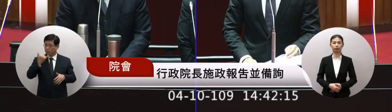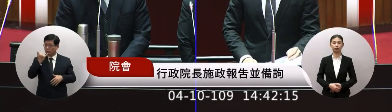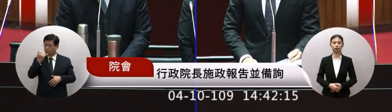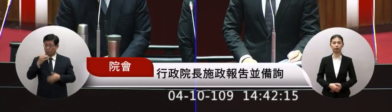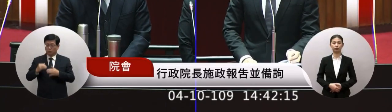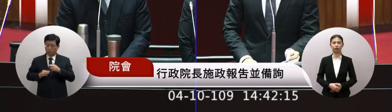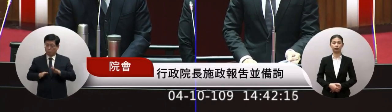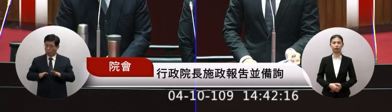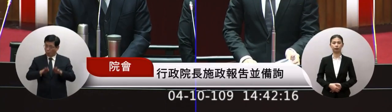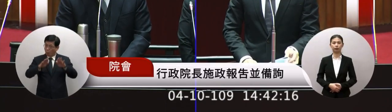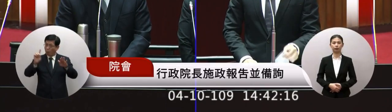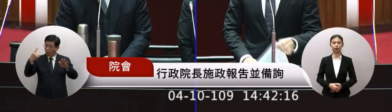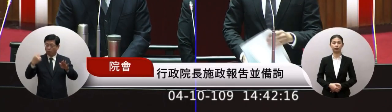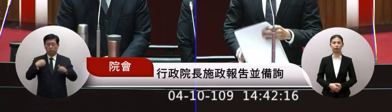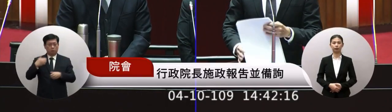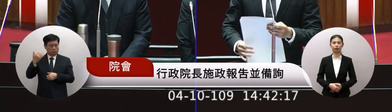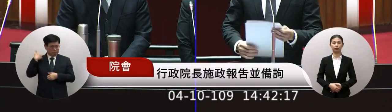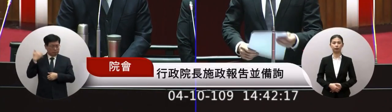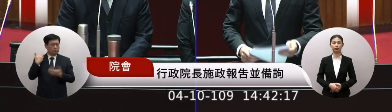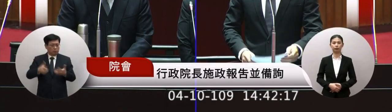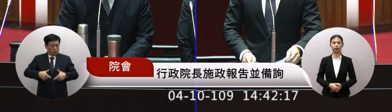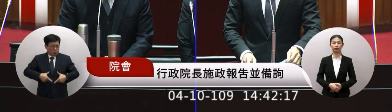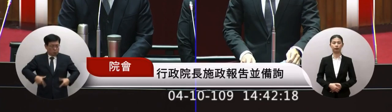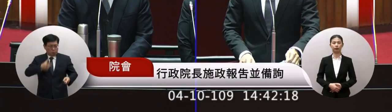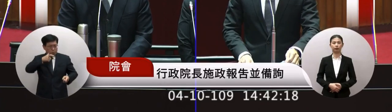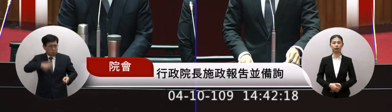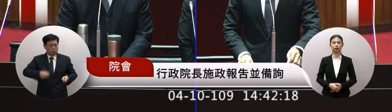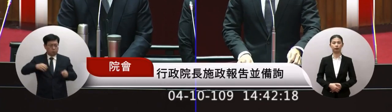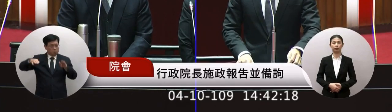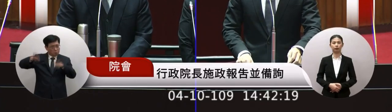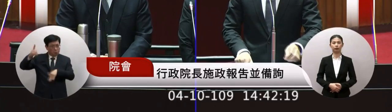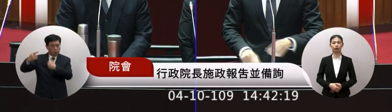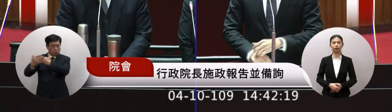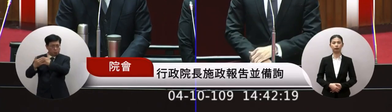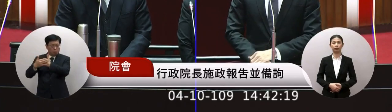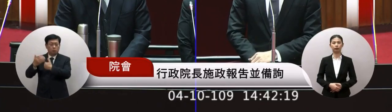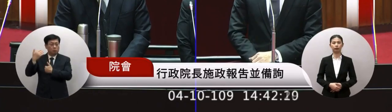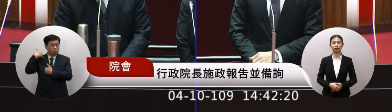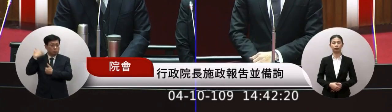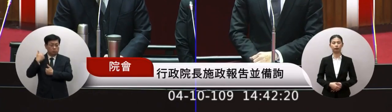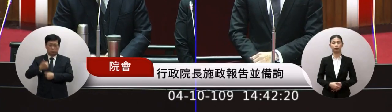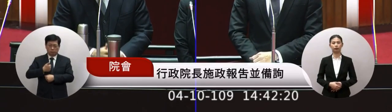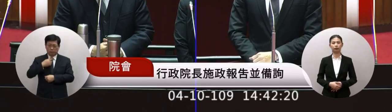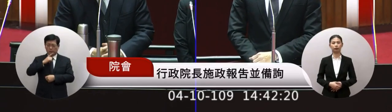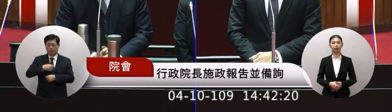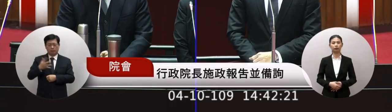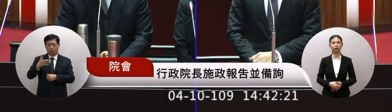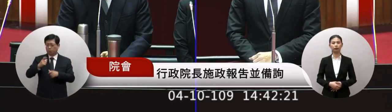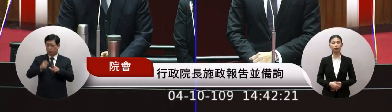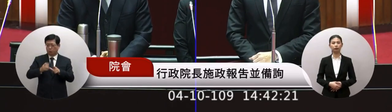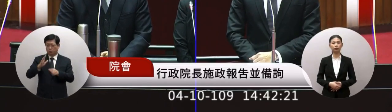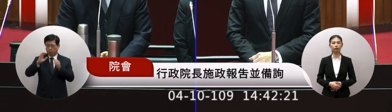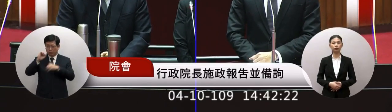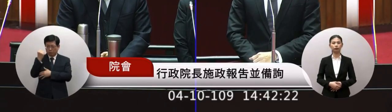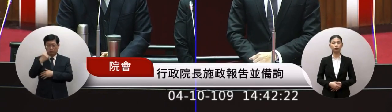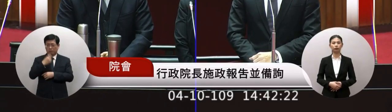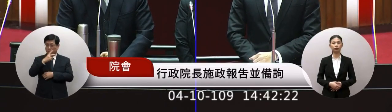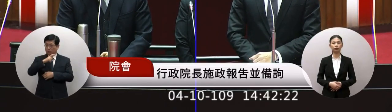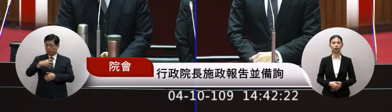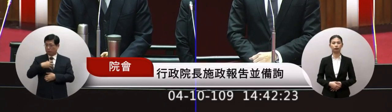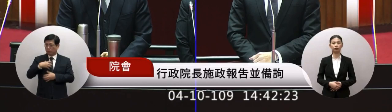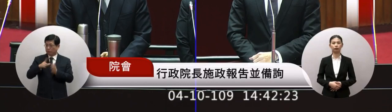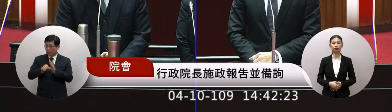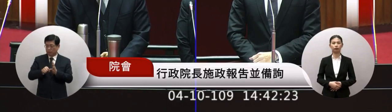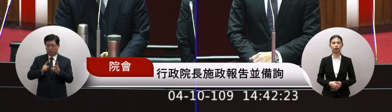到这，其实就是真侪勇敢坚定的前辈，当年伫迄个不公不义、白色恐怖，甚至是